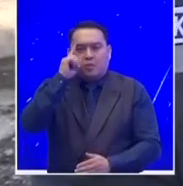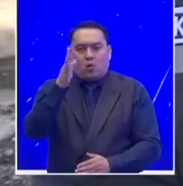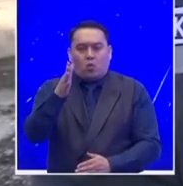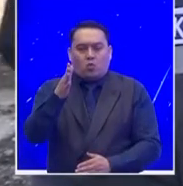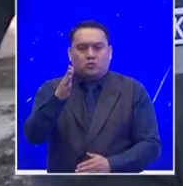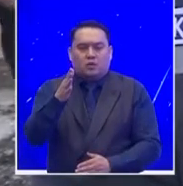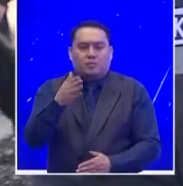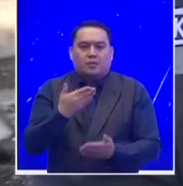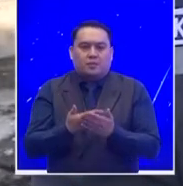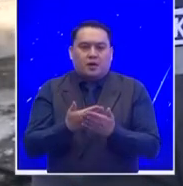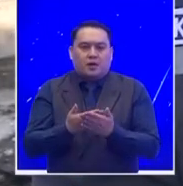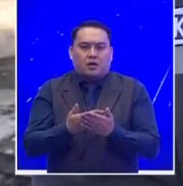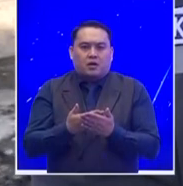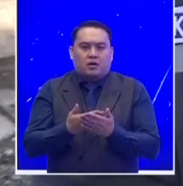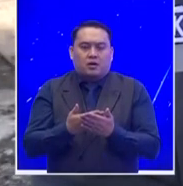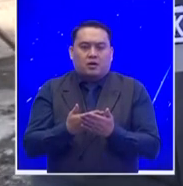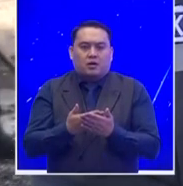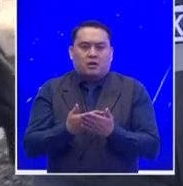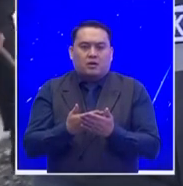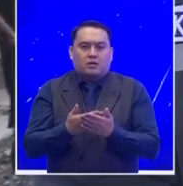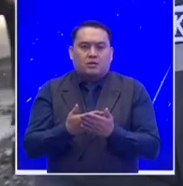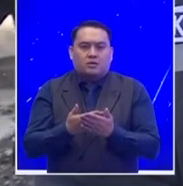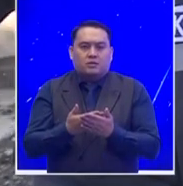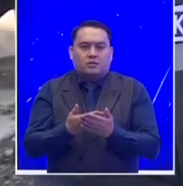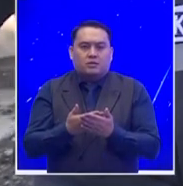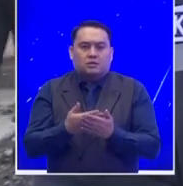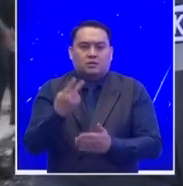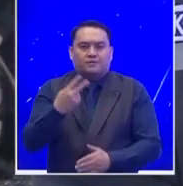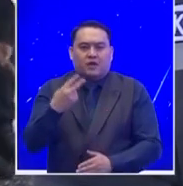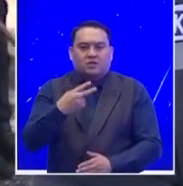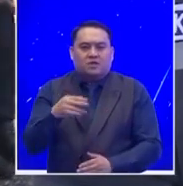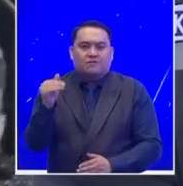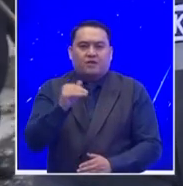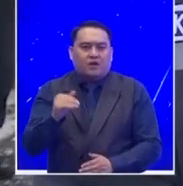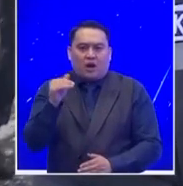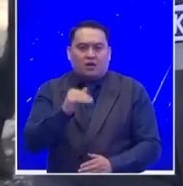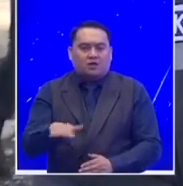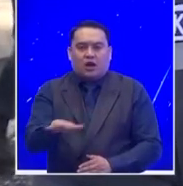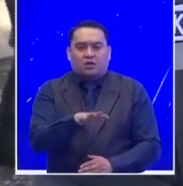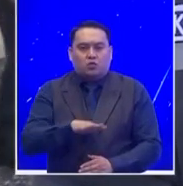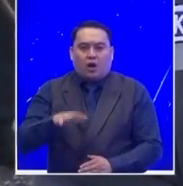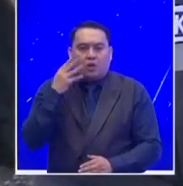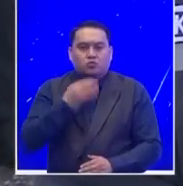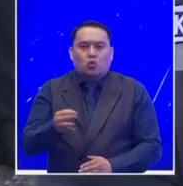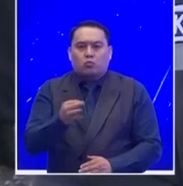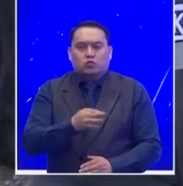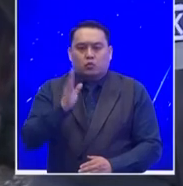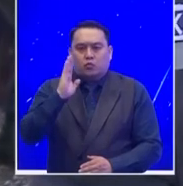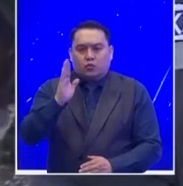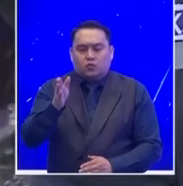длительному прогнозу Казгидромет, после 20 февраля на территории Алматинской области